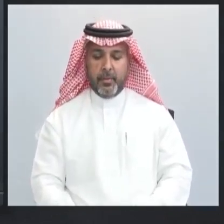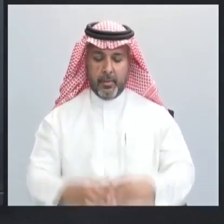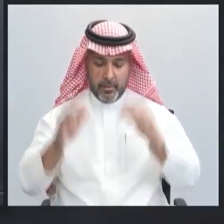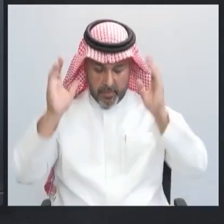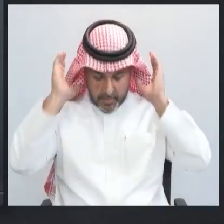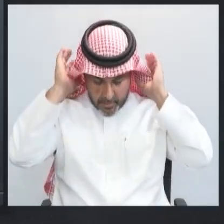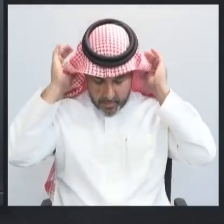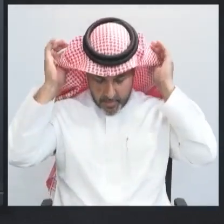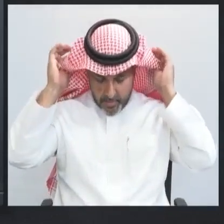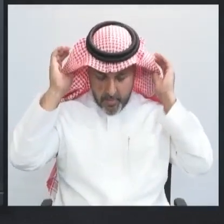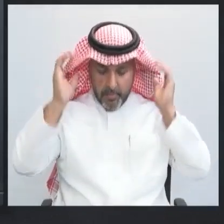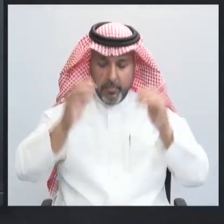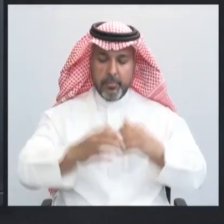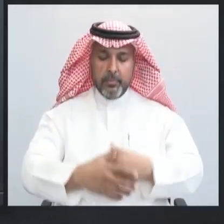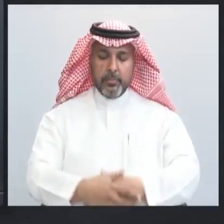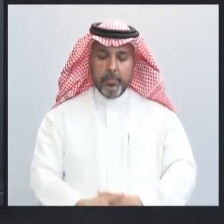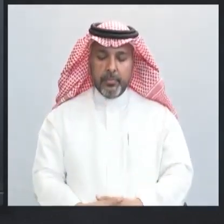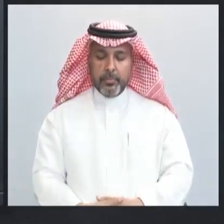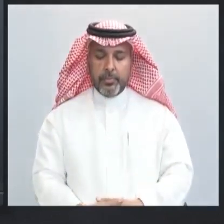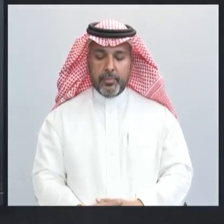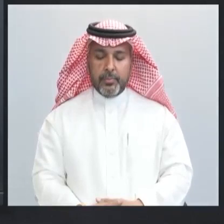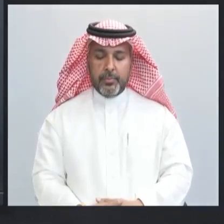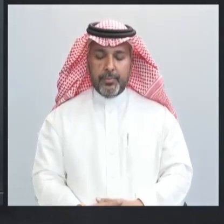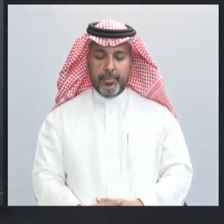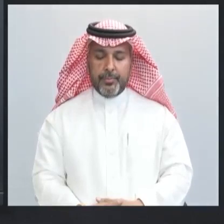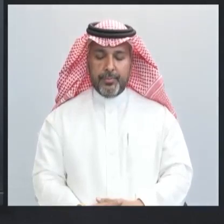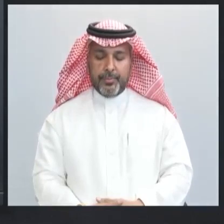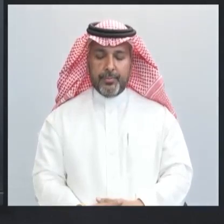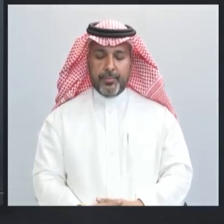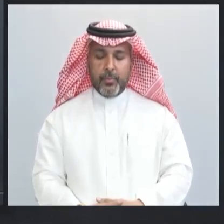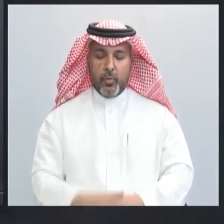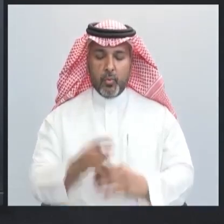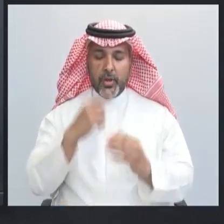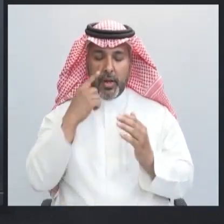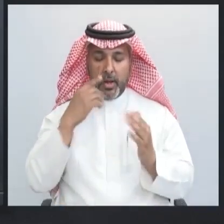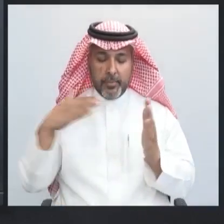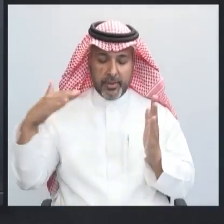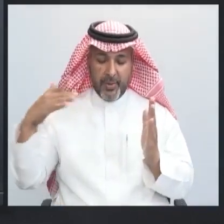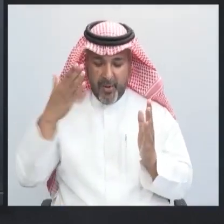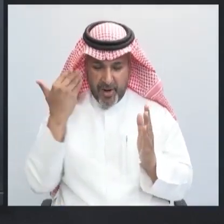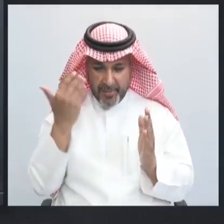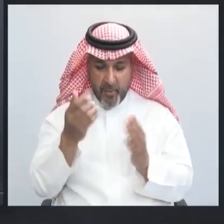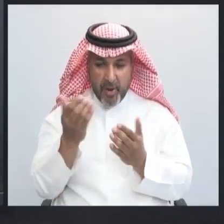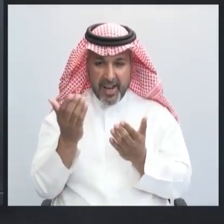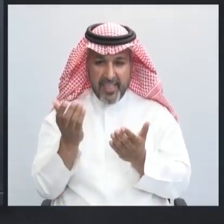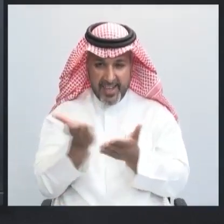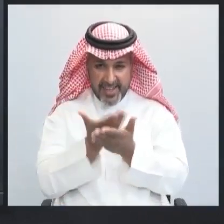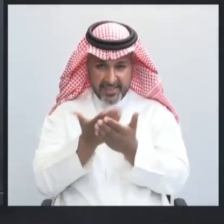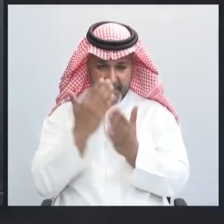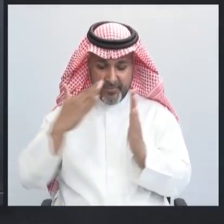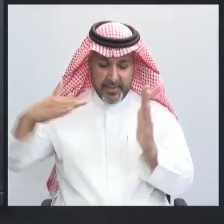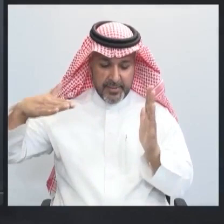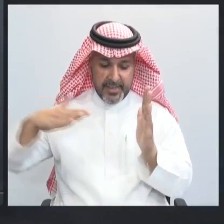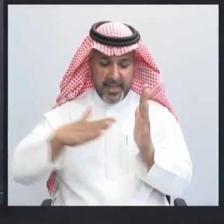وصلت الى الواحد لم ت تستطيع الداله ان تظهر لها قيمه عند الواحد لم تستطيع الداله ان تظهر لها قيمه عند